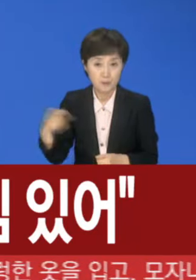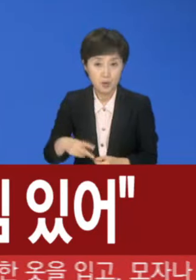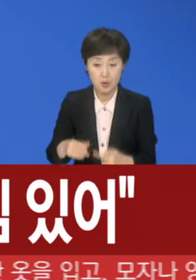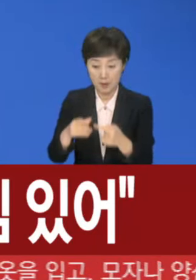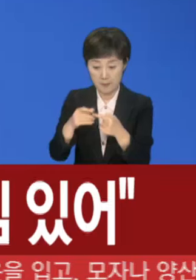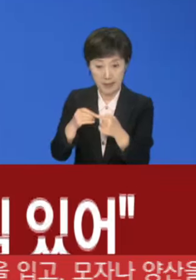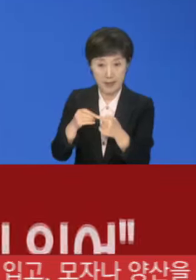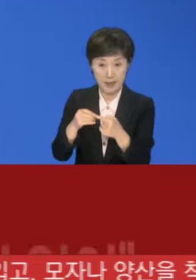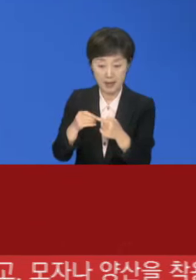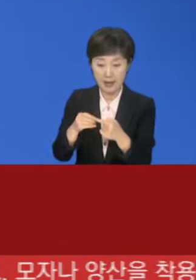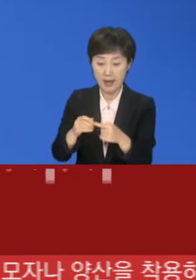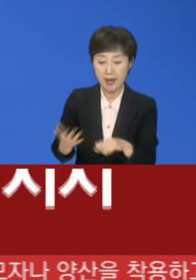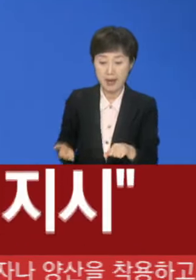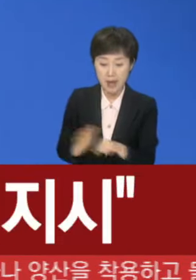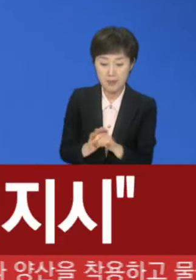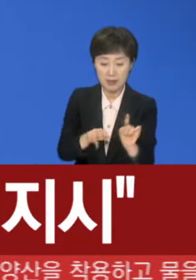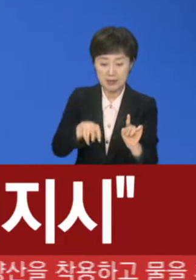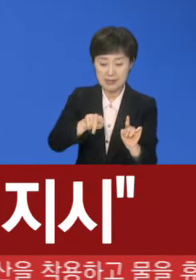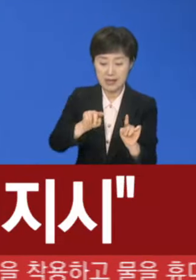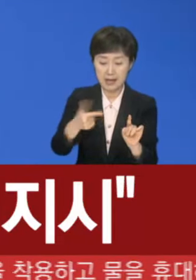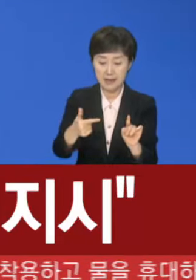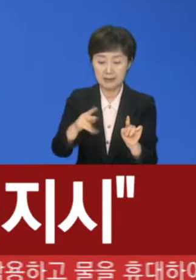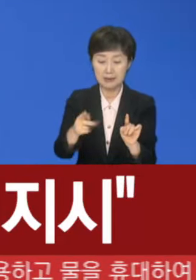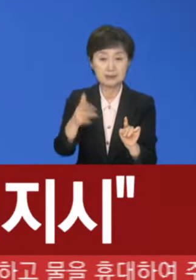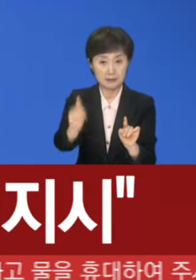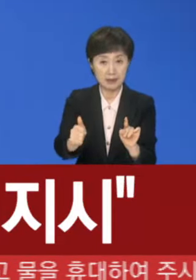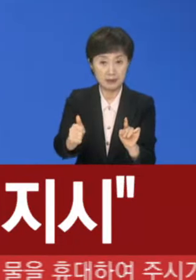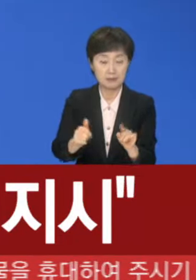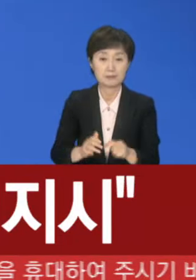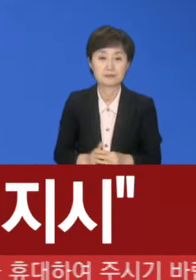해병 1사단장의 혐의와 관련된 판단입니다.